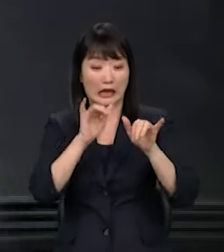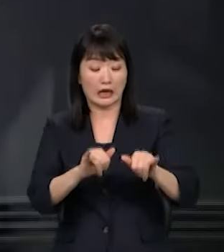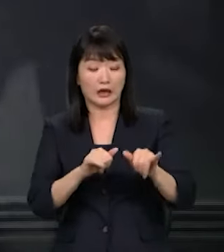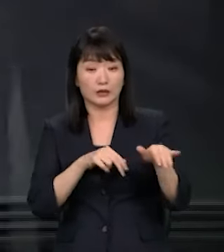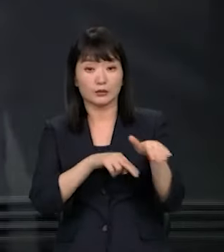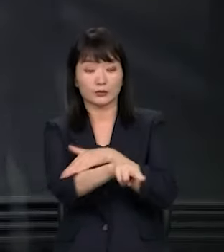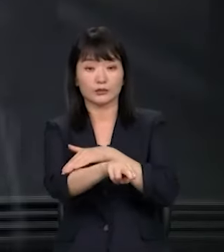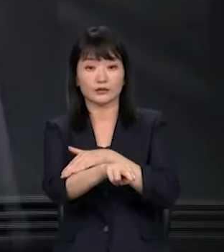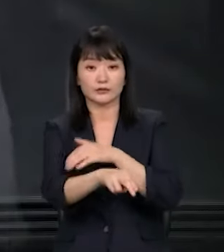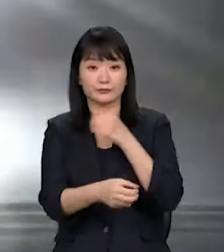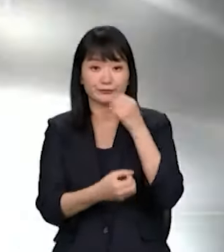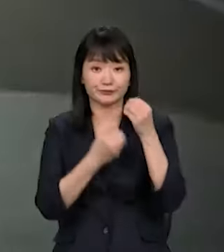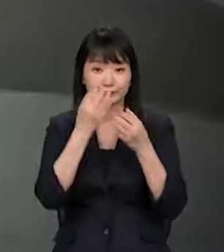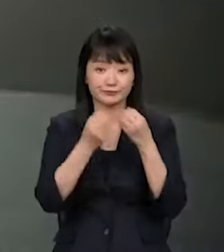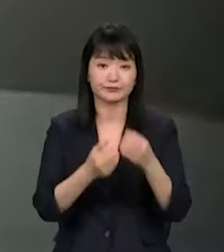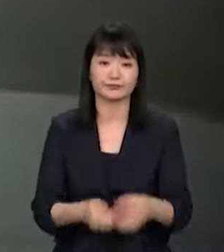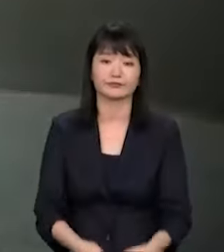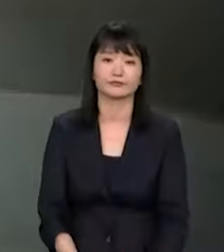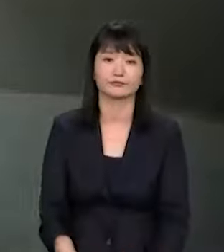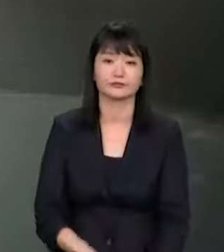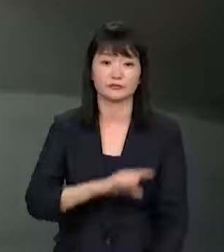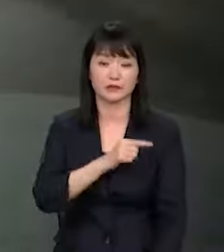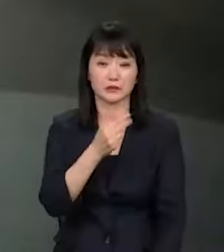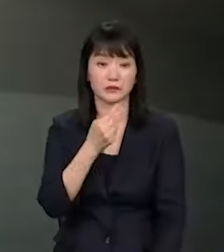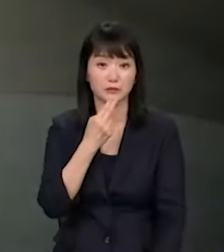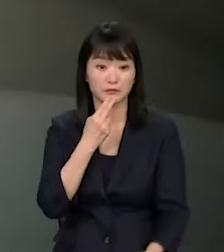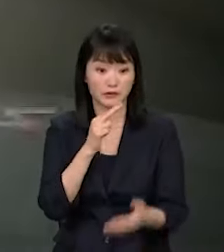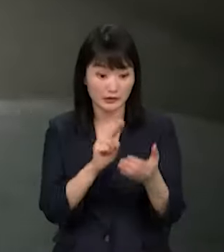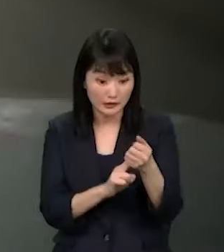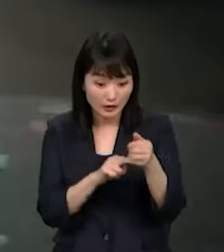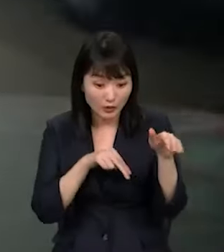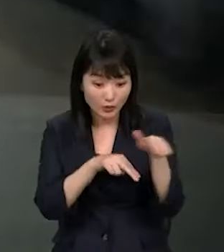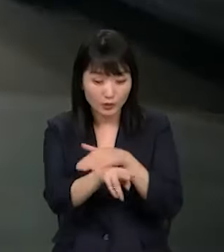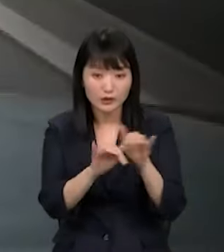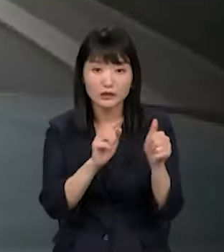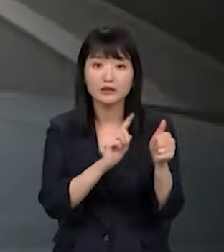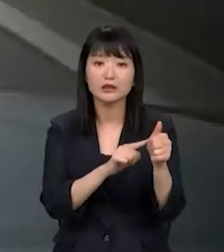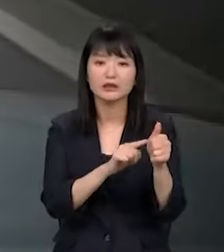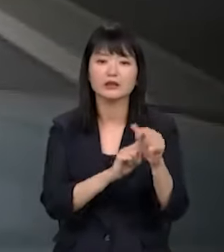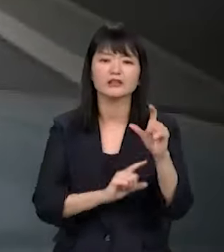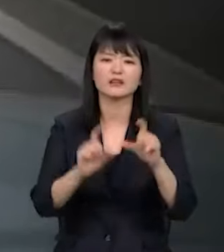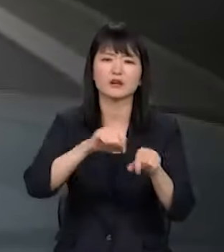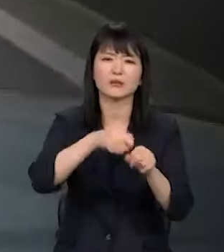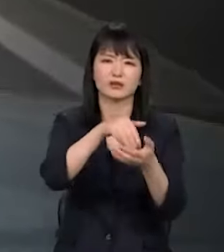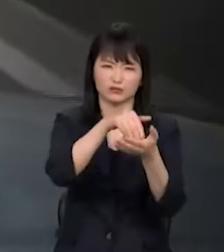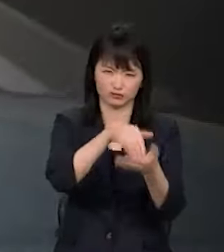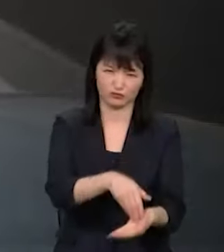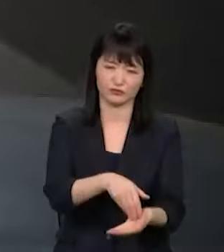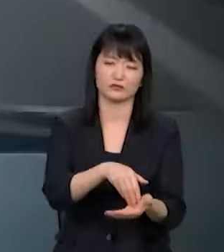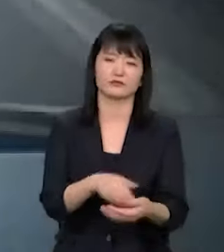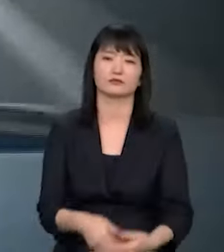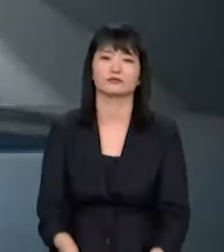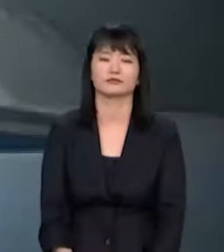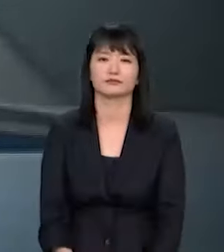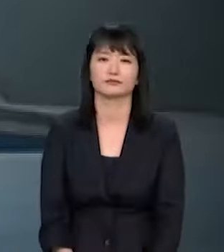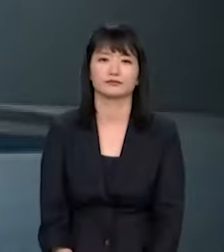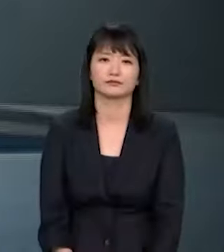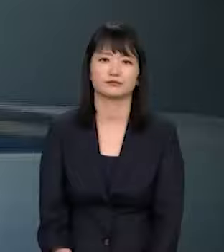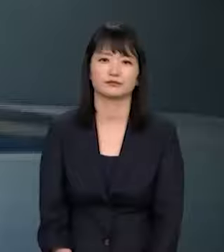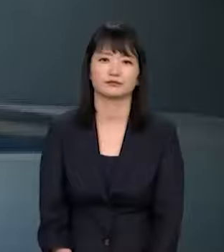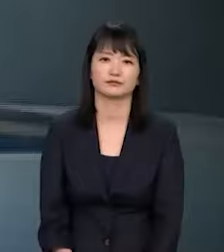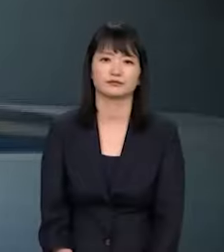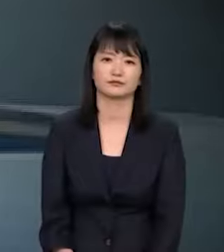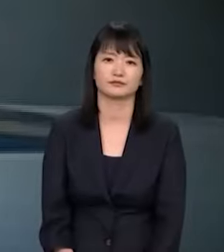달아났다고 진술했습니다 면허를 감추려고 달아난이 운전자 더 큰 처벌을 받게 됐습니다 JTBC